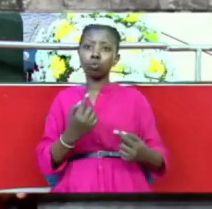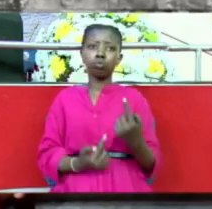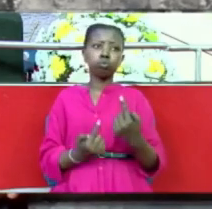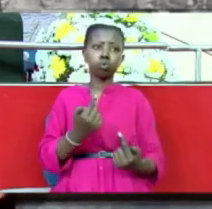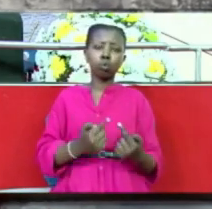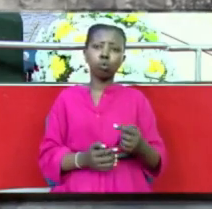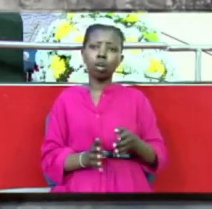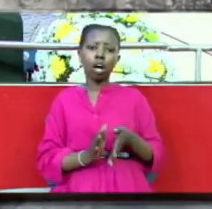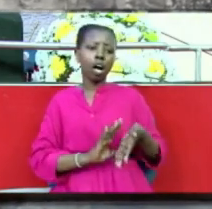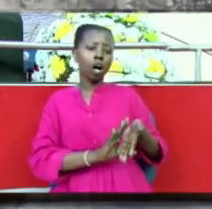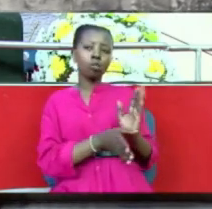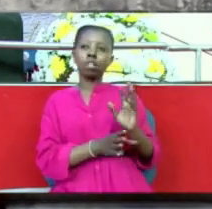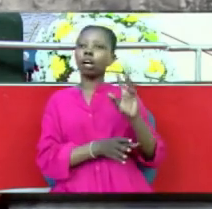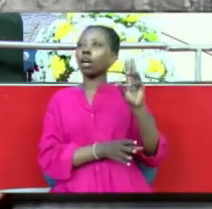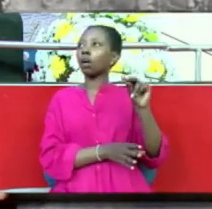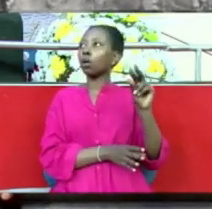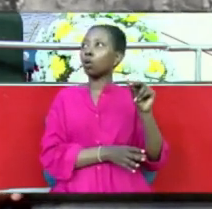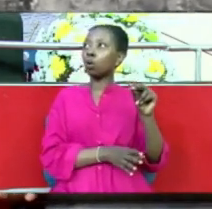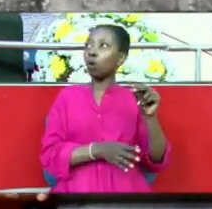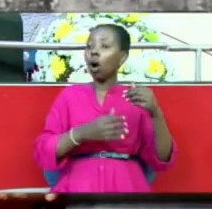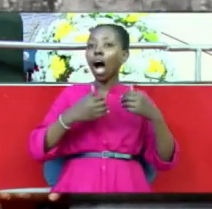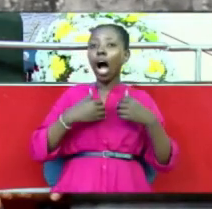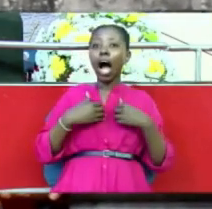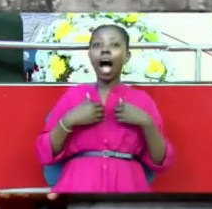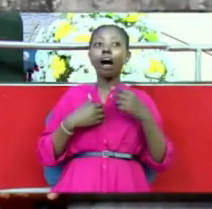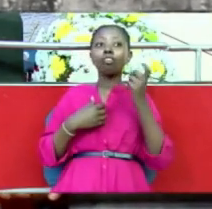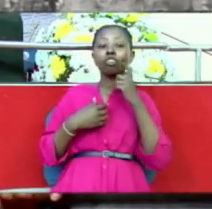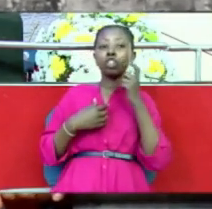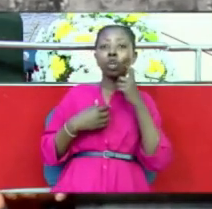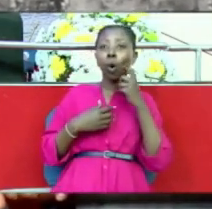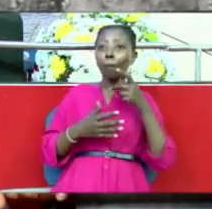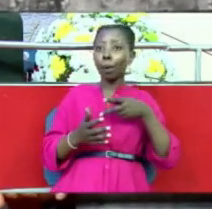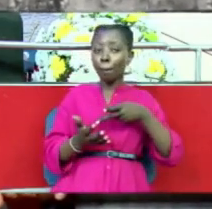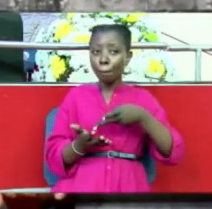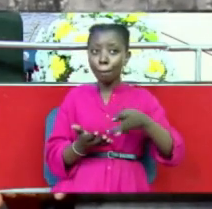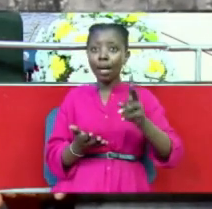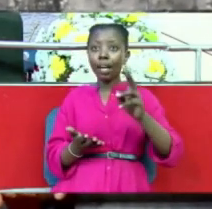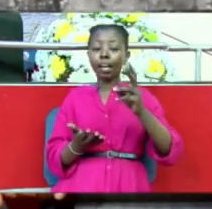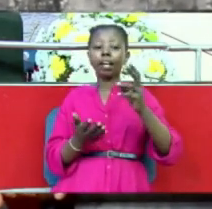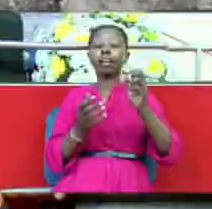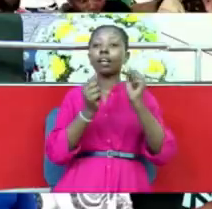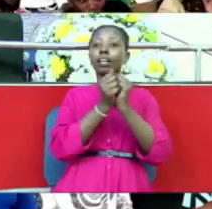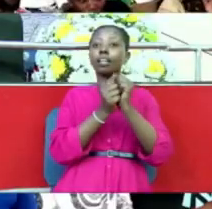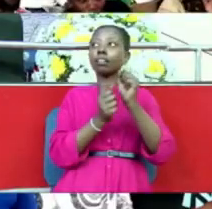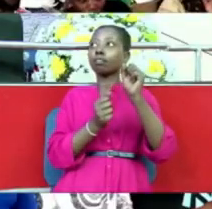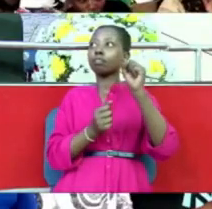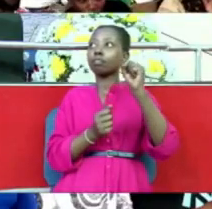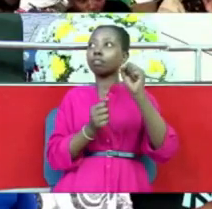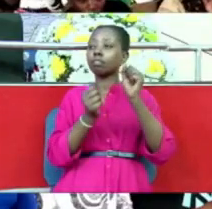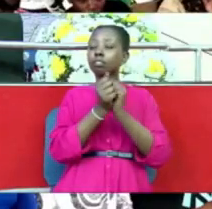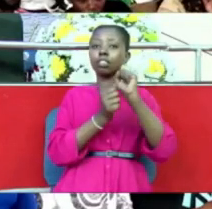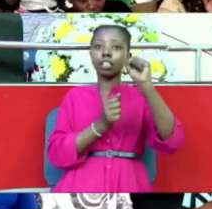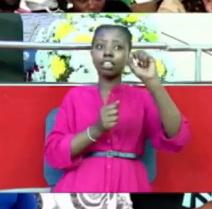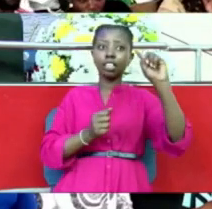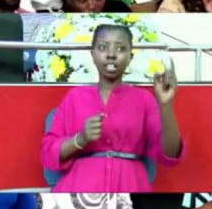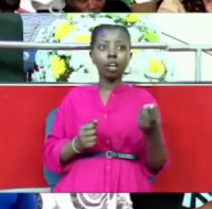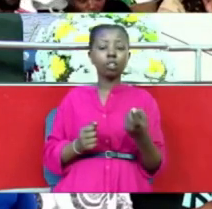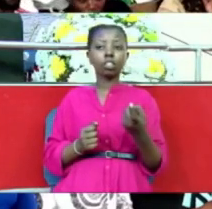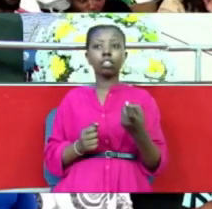Niko na duka. Nalipa 15,000. Na nimesema ni kuchemsha nini?